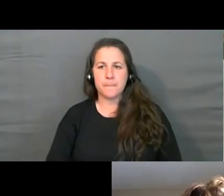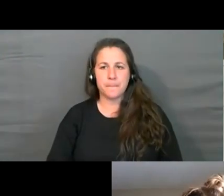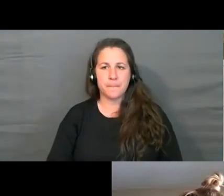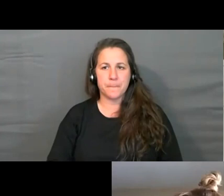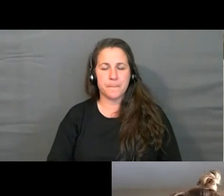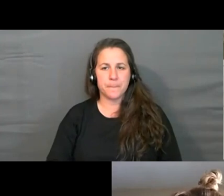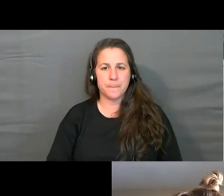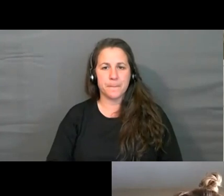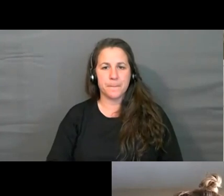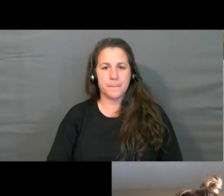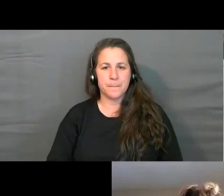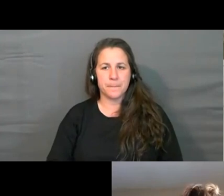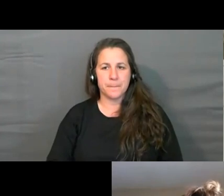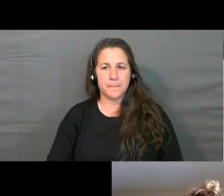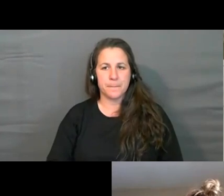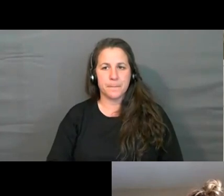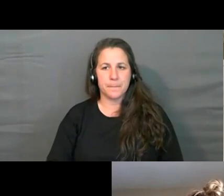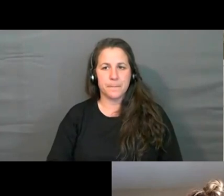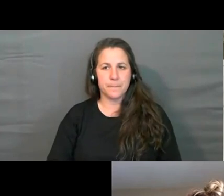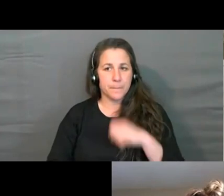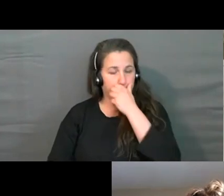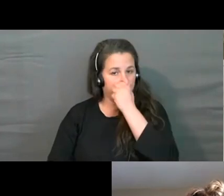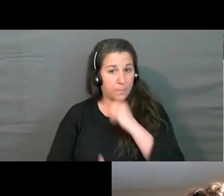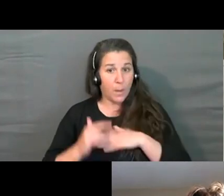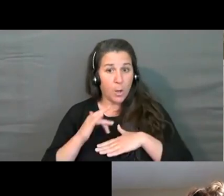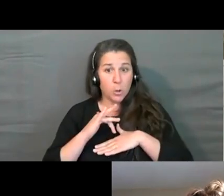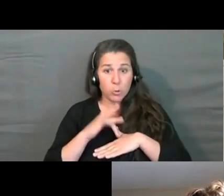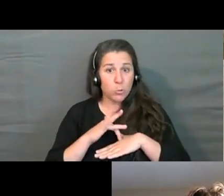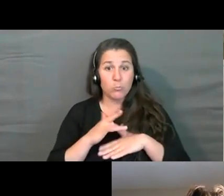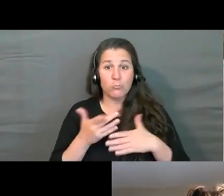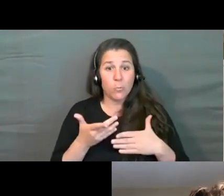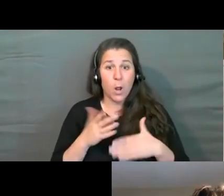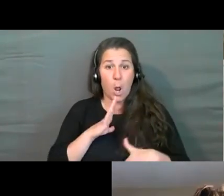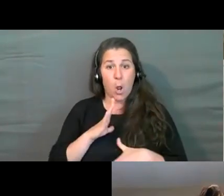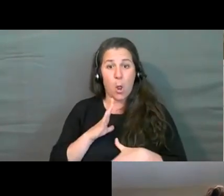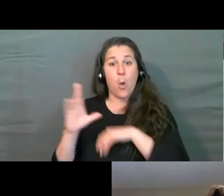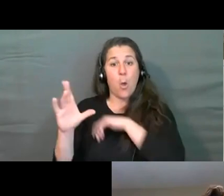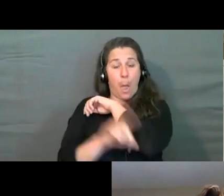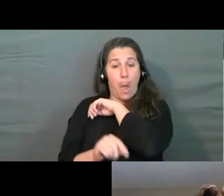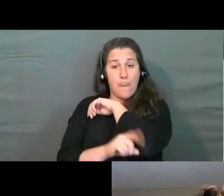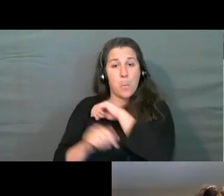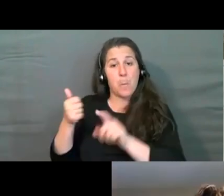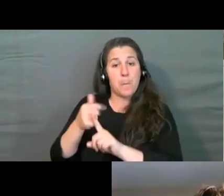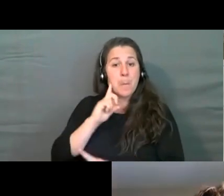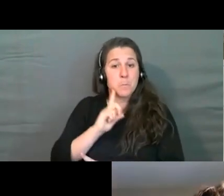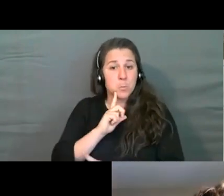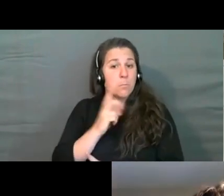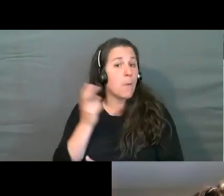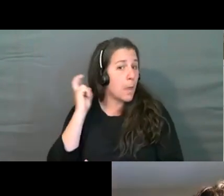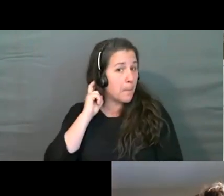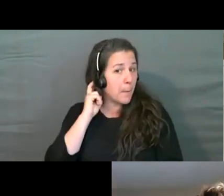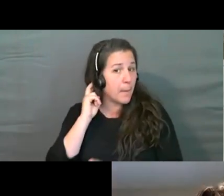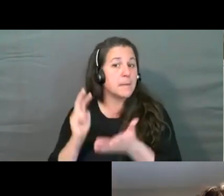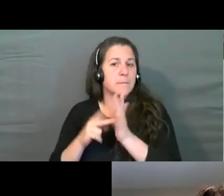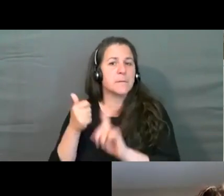facilitant? Concrètement, on a une employée, nous, qui est une personne sourde, mais qui a eu l'implant cochléaire. Elle se débrouille bien sur les lèvres. Donc,